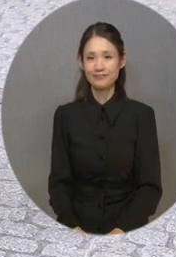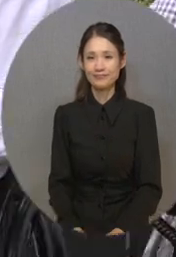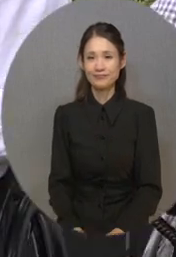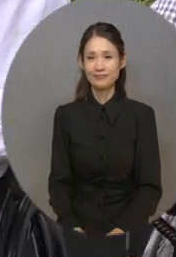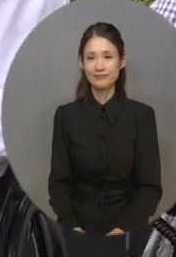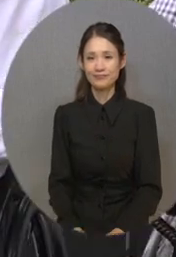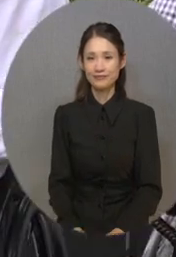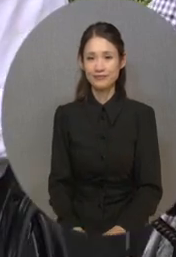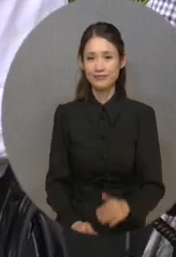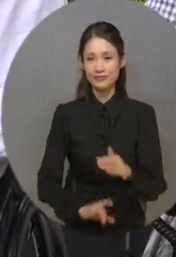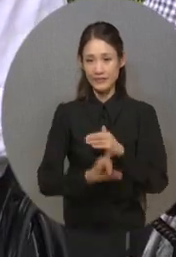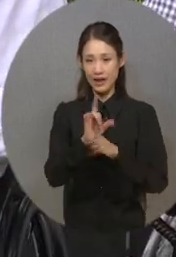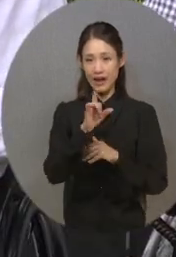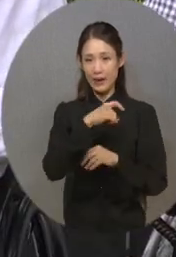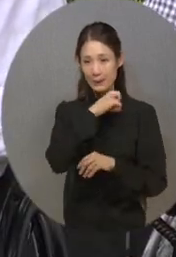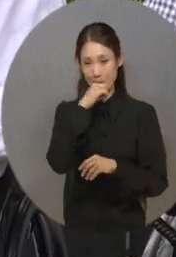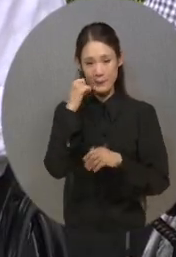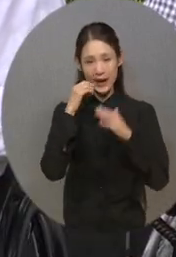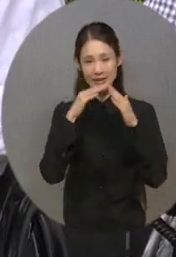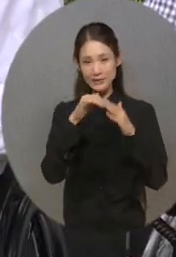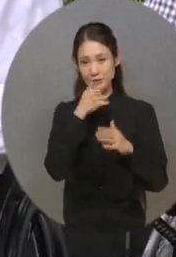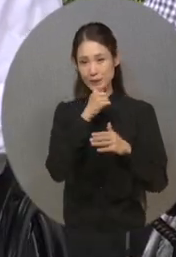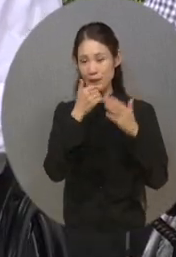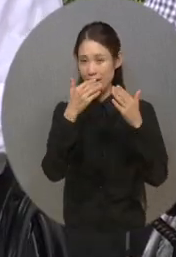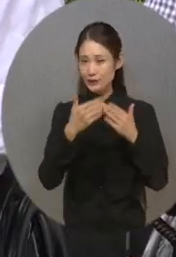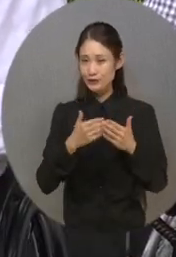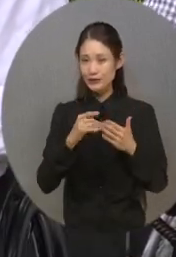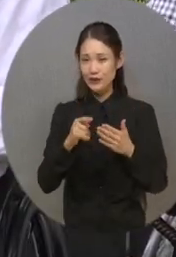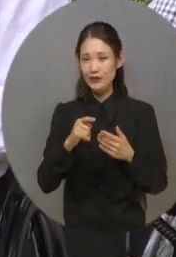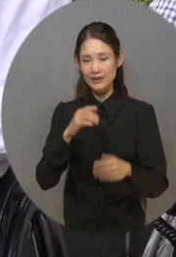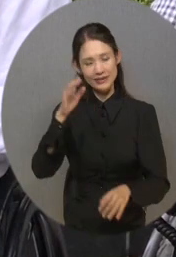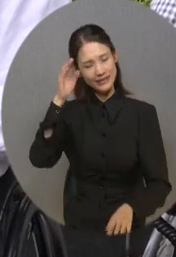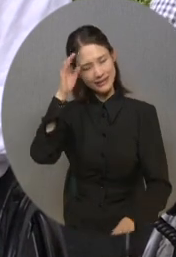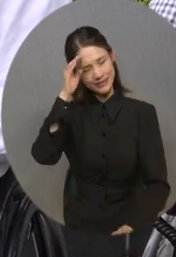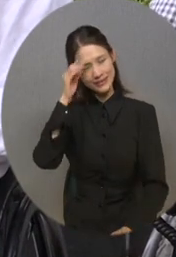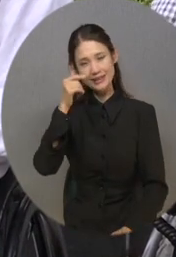또 네. 맛집을 네. 소개해 준다는 게 굉장히 기대가 되고 있습니다.